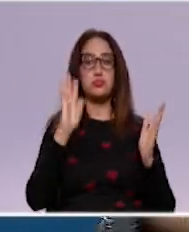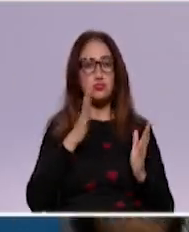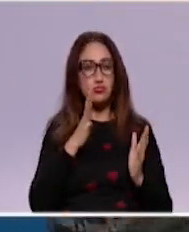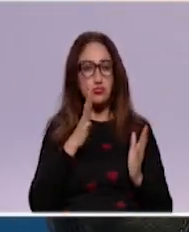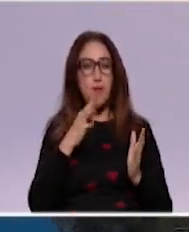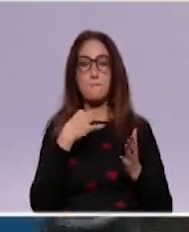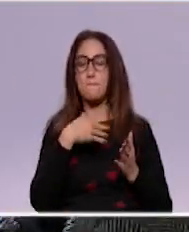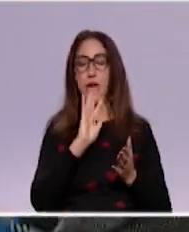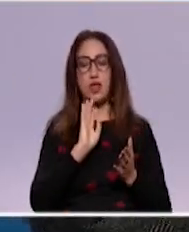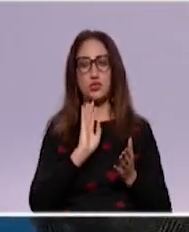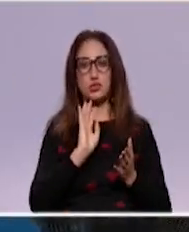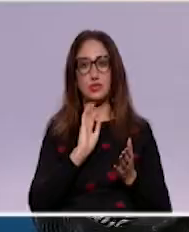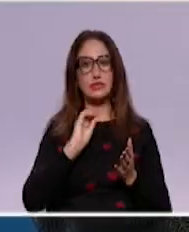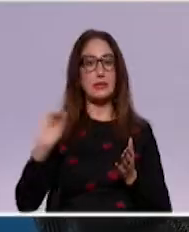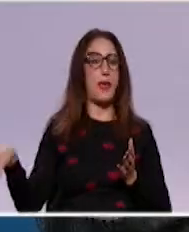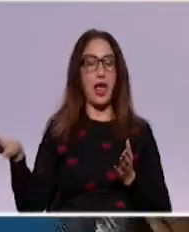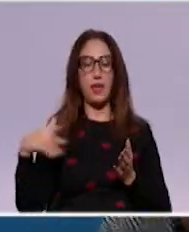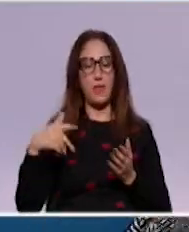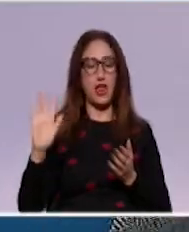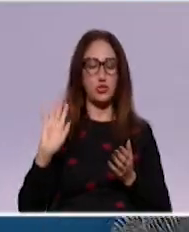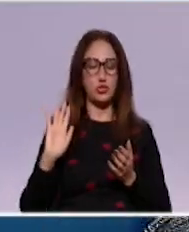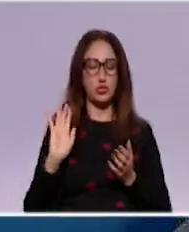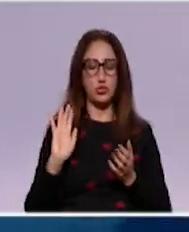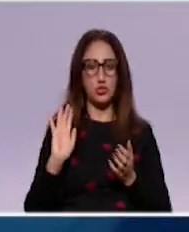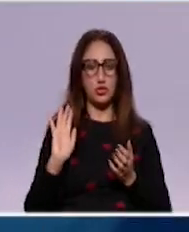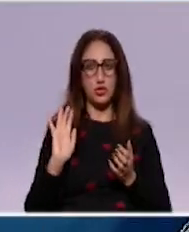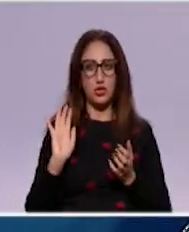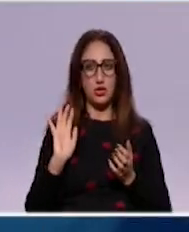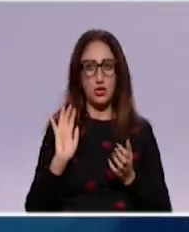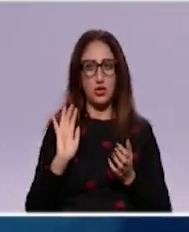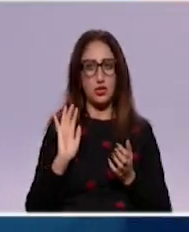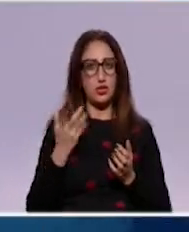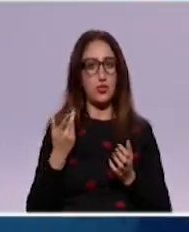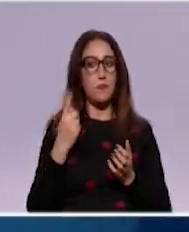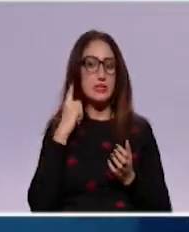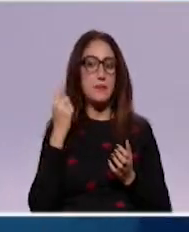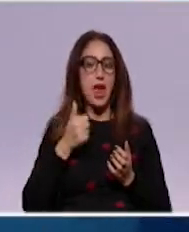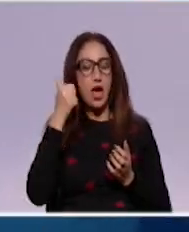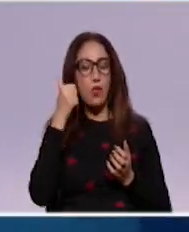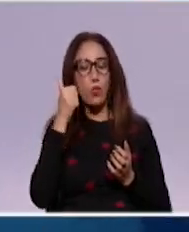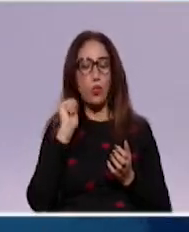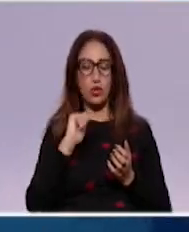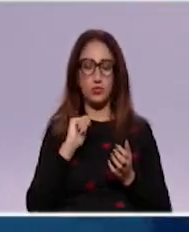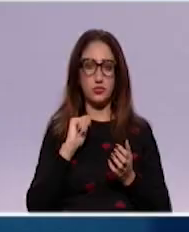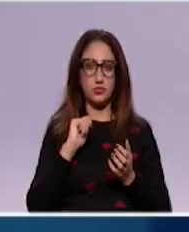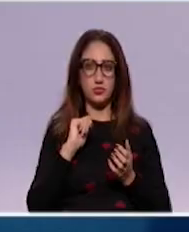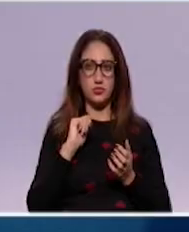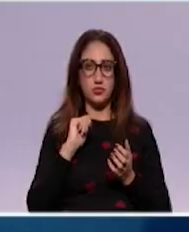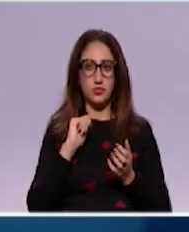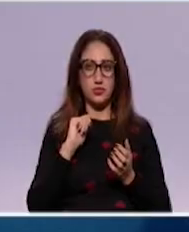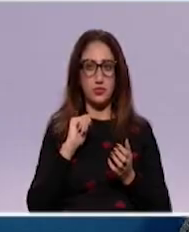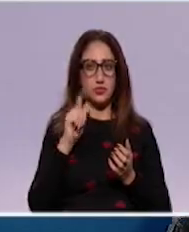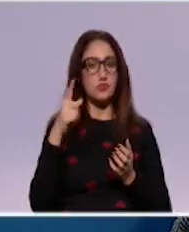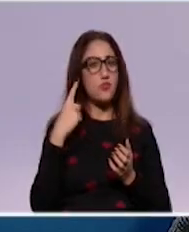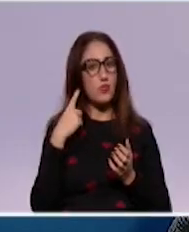بد ارميها في الزباله وخلاص لان دي يمكن ما تكونش مستساغه. تاني يوم ما قدرتش على